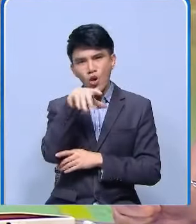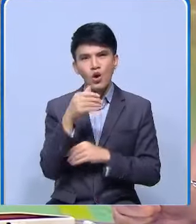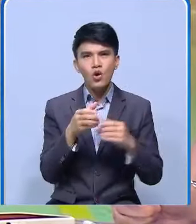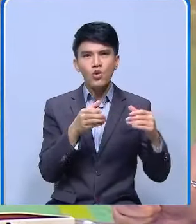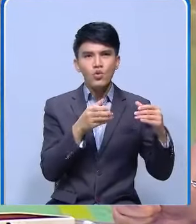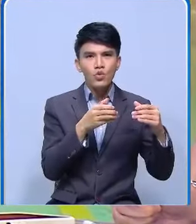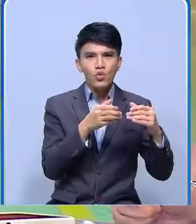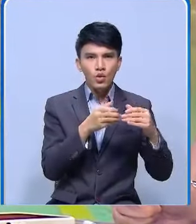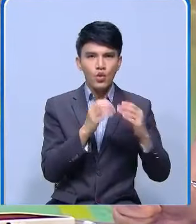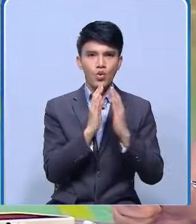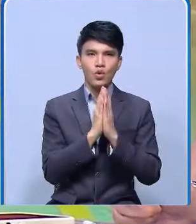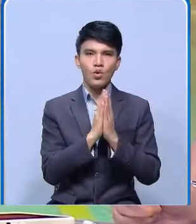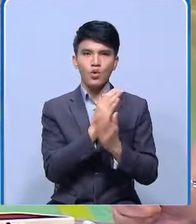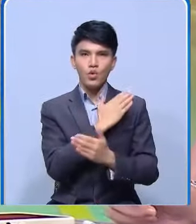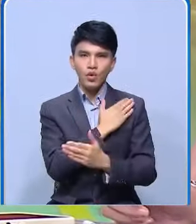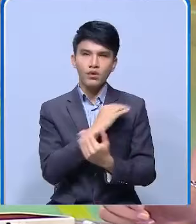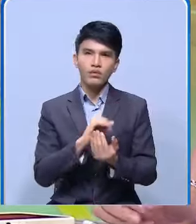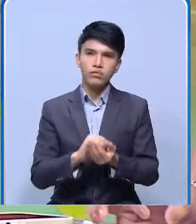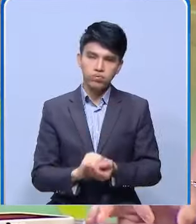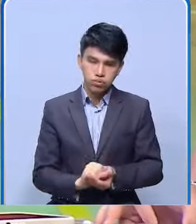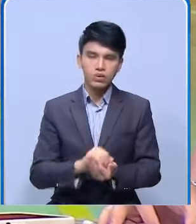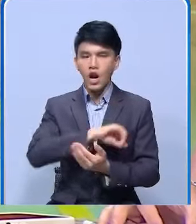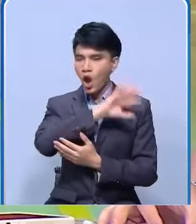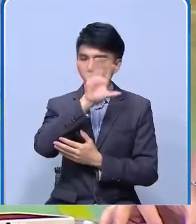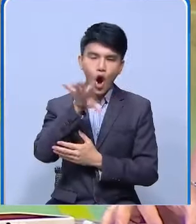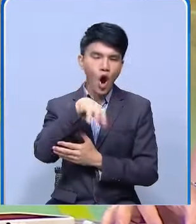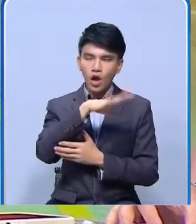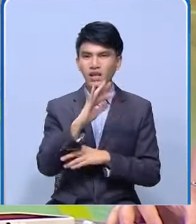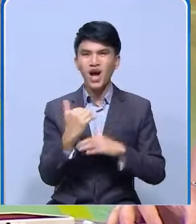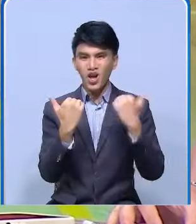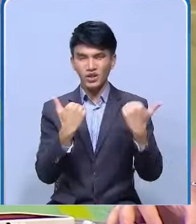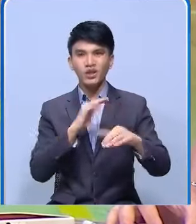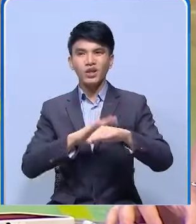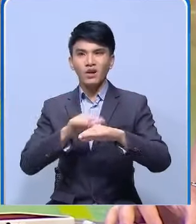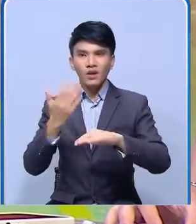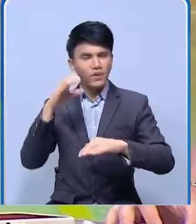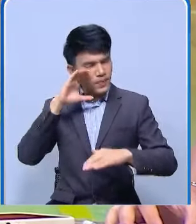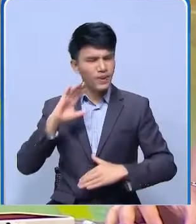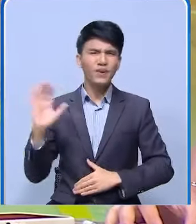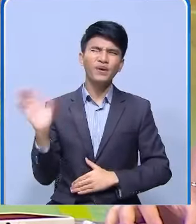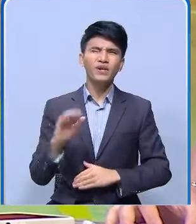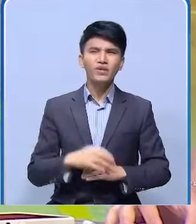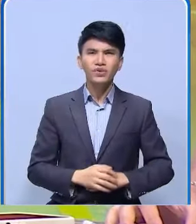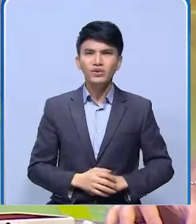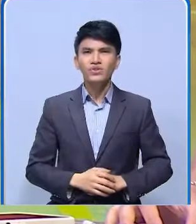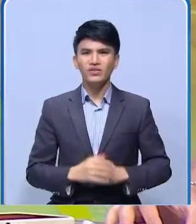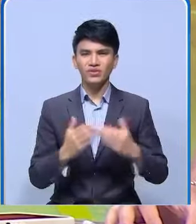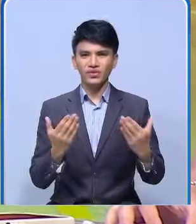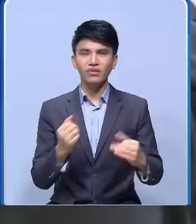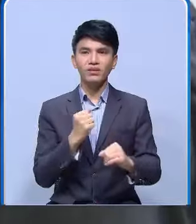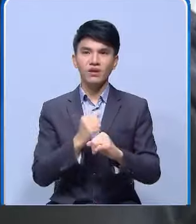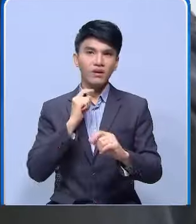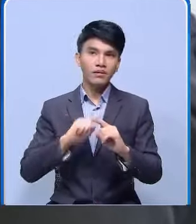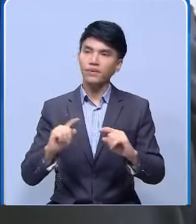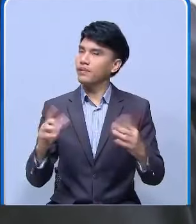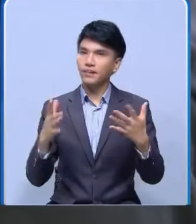แครอทใช่มั้ยที่เป็นกลุ่มพระสงฆ์อ่ะที่ถูกหลอกลงทุนด้วยดังนั้นต้องมาเตือนกันอย่าหลงเชื่อแล้วการที่จะมาการันตีผลตอบแทนเนี่ยมันไม่